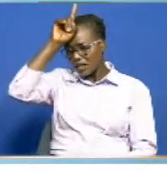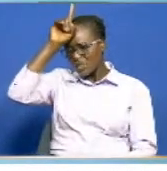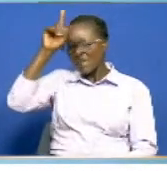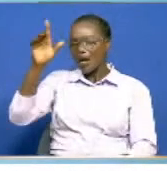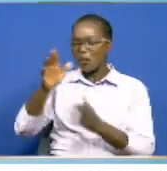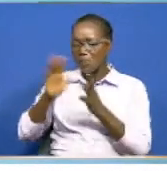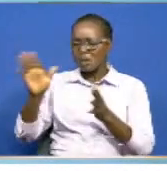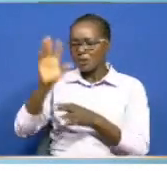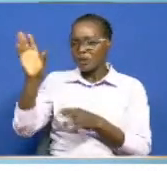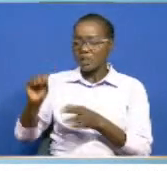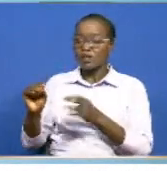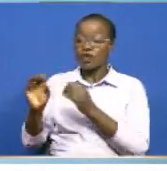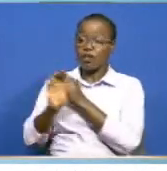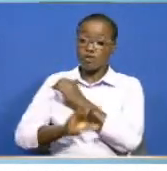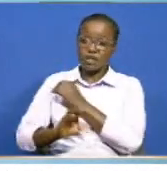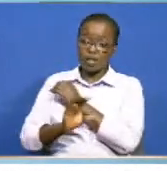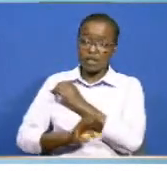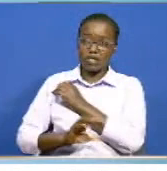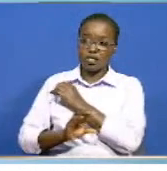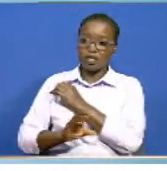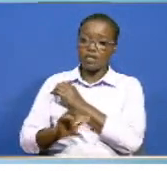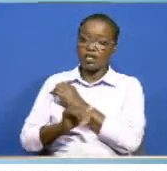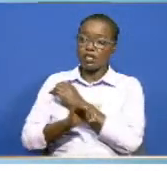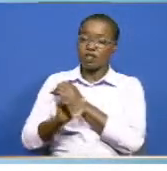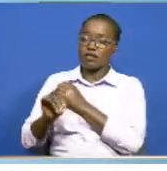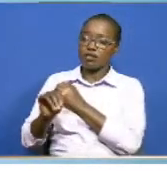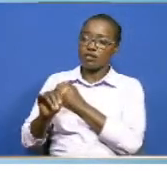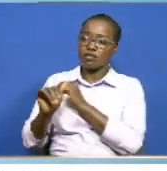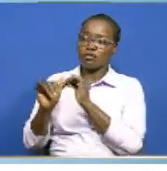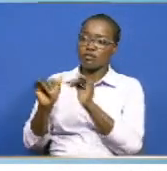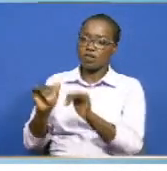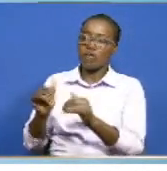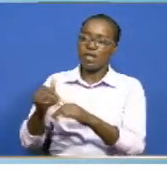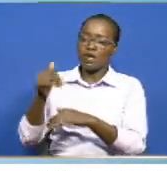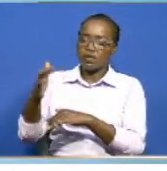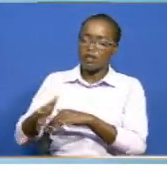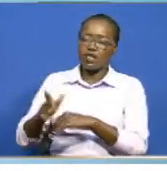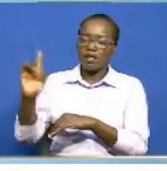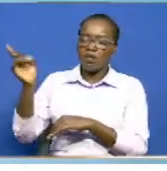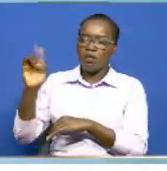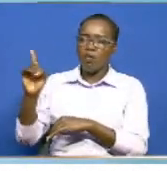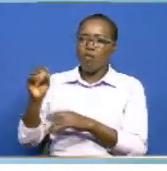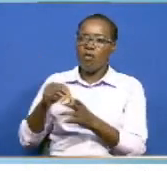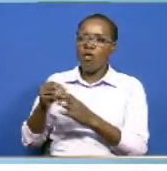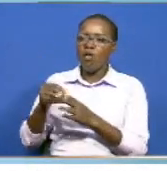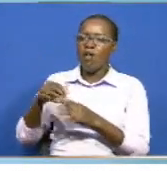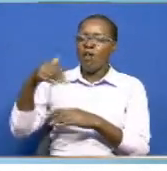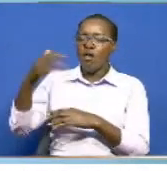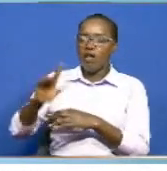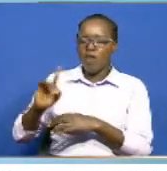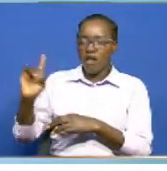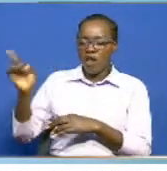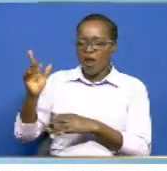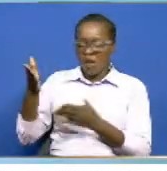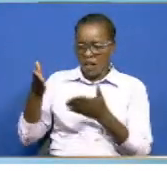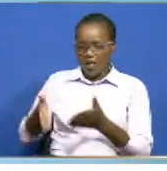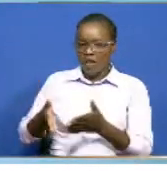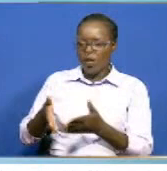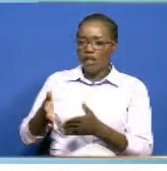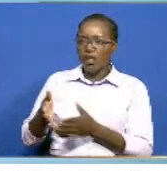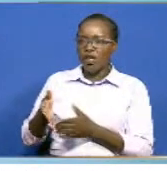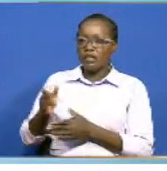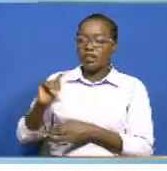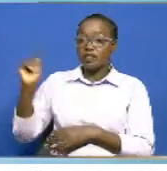kubwa ya nchi yetu, ukiangalia wale watu wanakaa nje ya Nairobi ama nje ya miji katika nchi yetu, hawakuwa